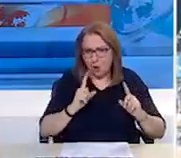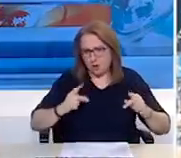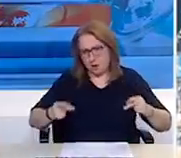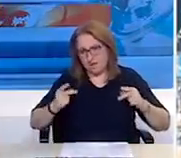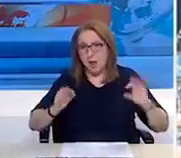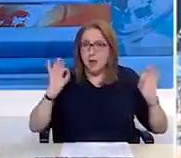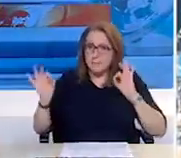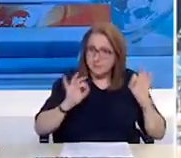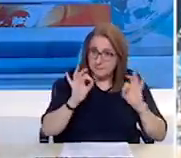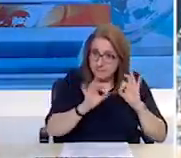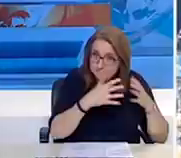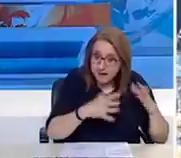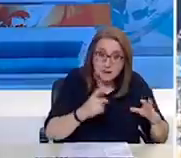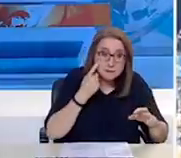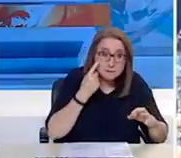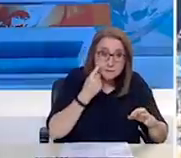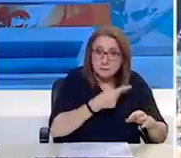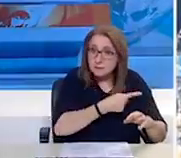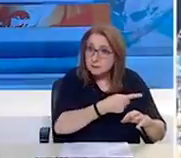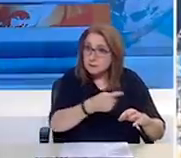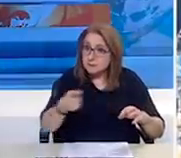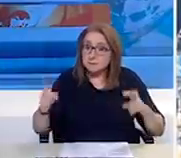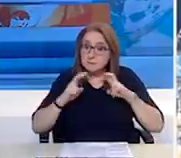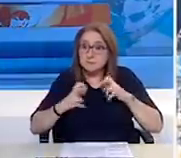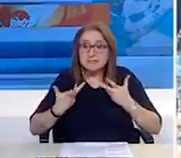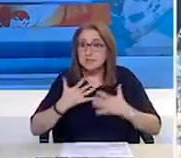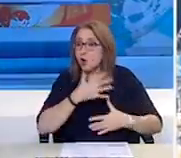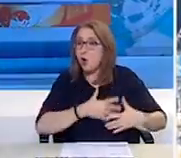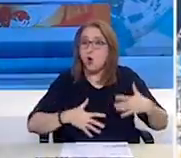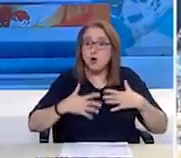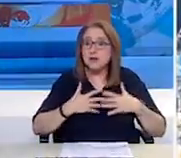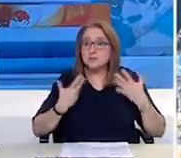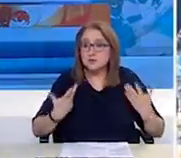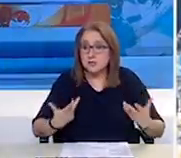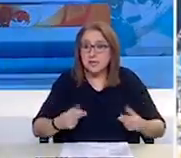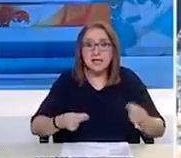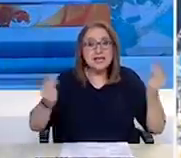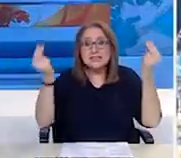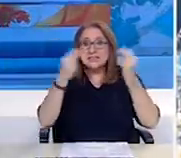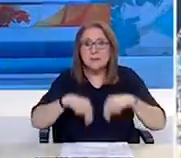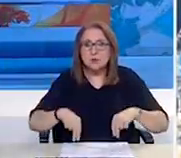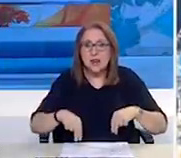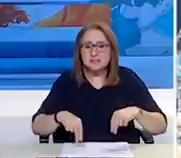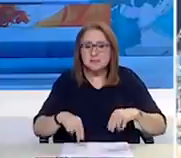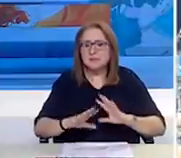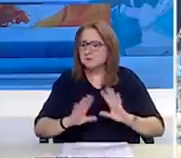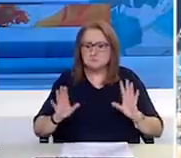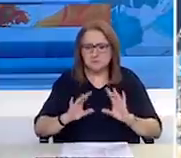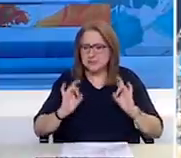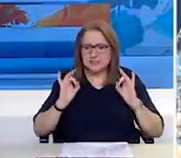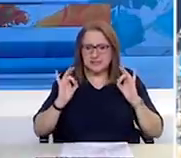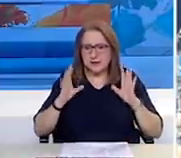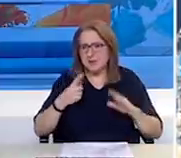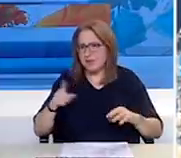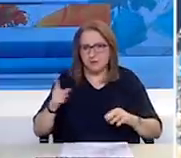και άλλες καταστάσεις που θα μπορούσαν να λειτουργήσουν επιβαρυντικά για τον οργανισμό. Τα αποτελέσματα: δεν υπήρξε διαφορά στην